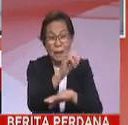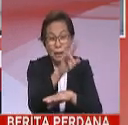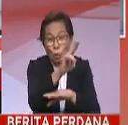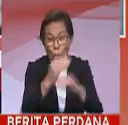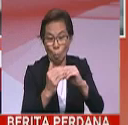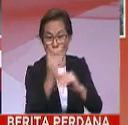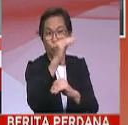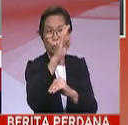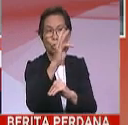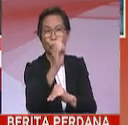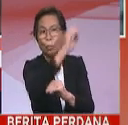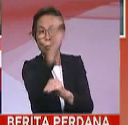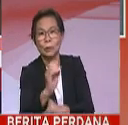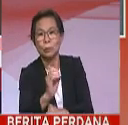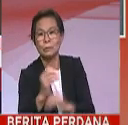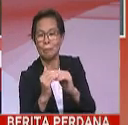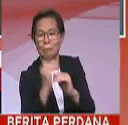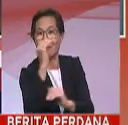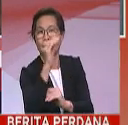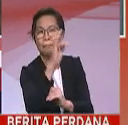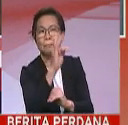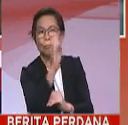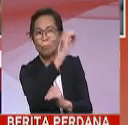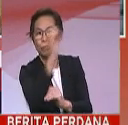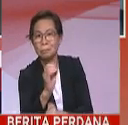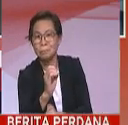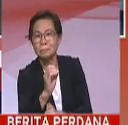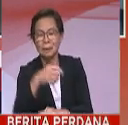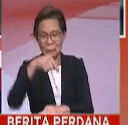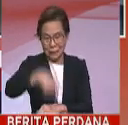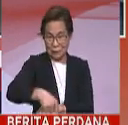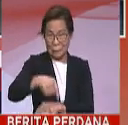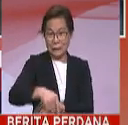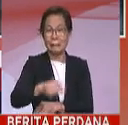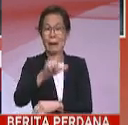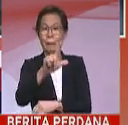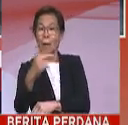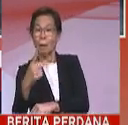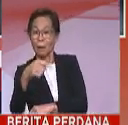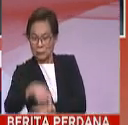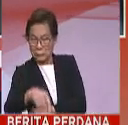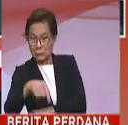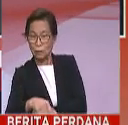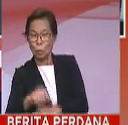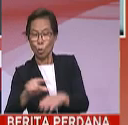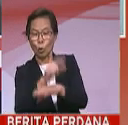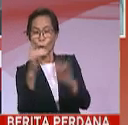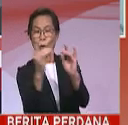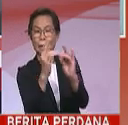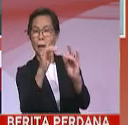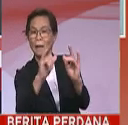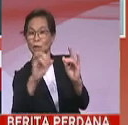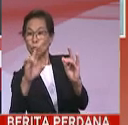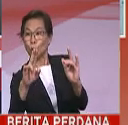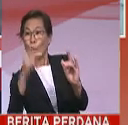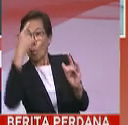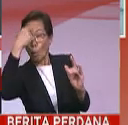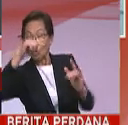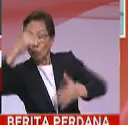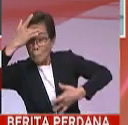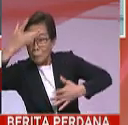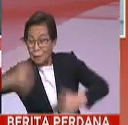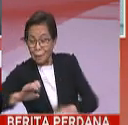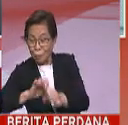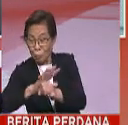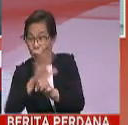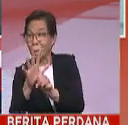melebihi 70%. Di Lembah Kelang, kadar penggunaan katil ICU untuk